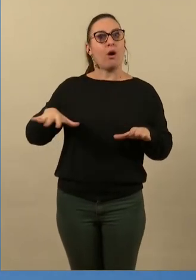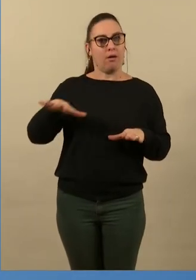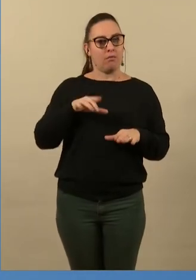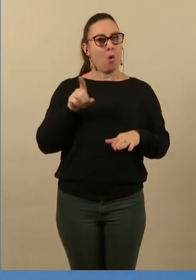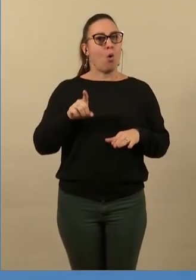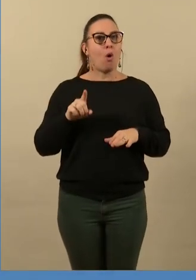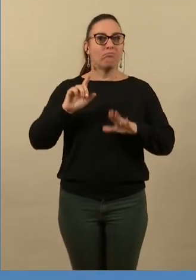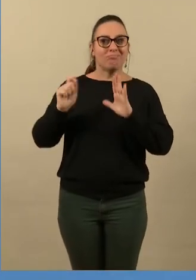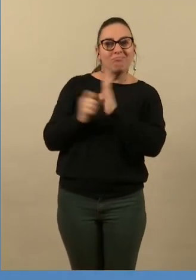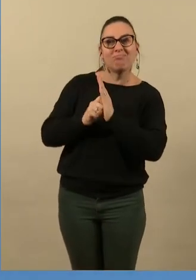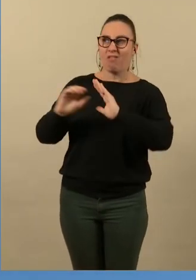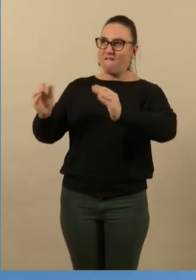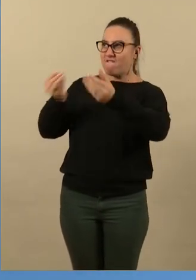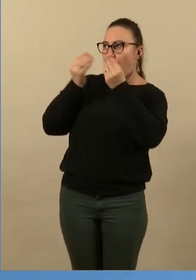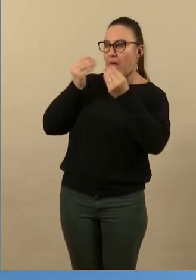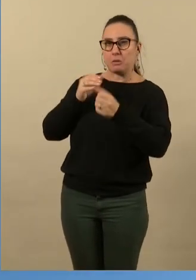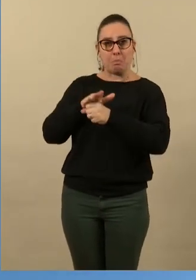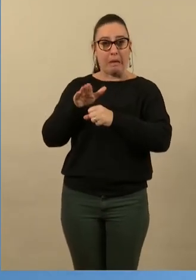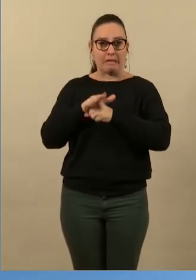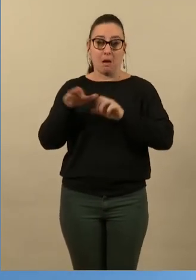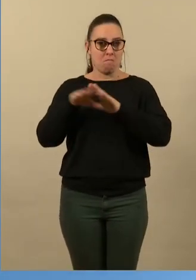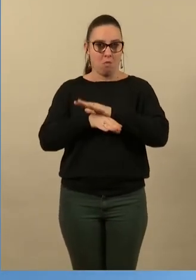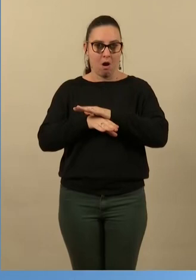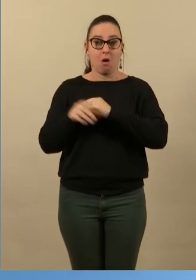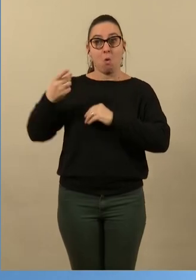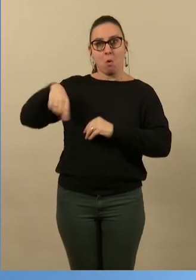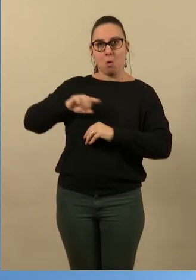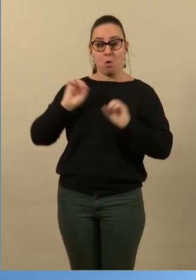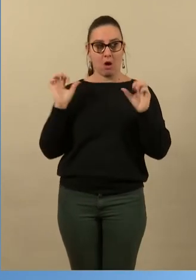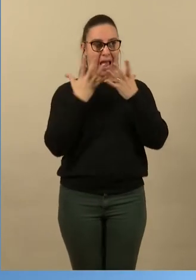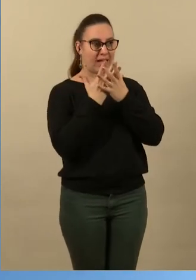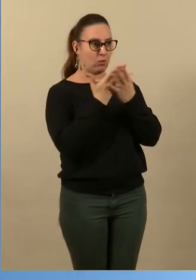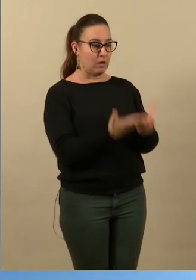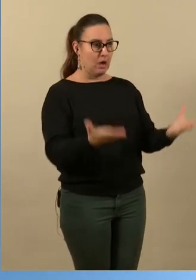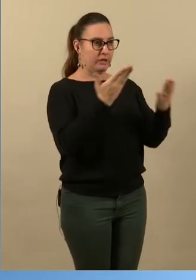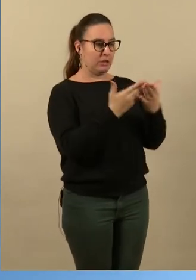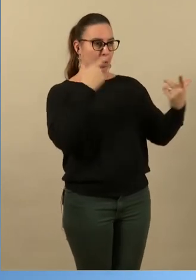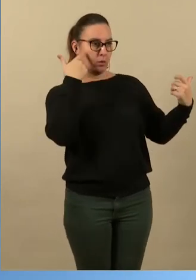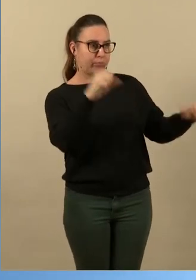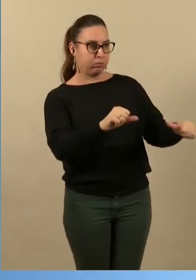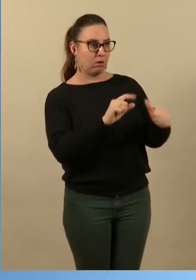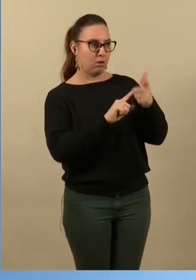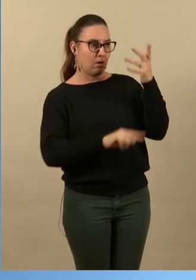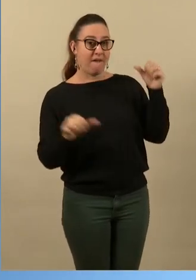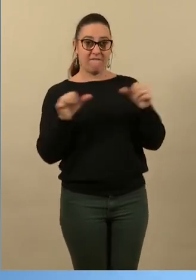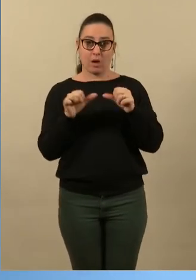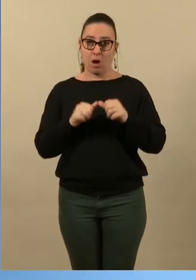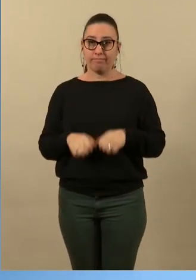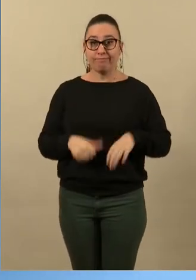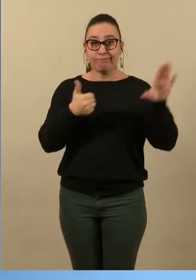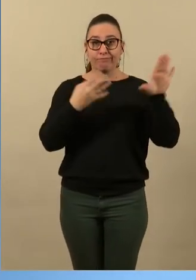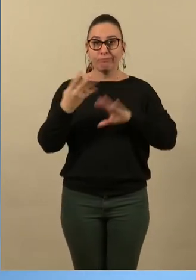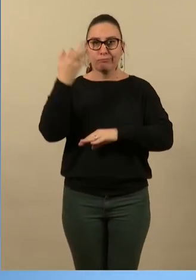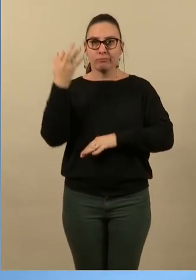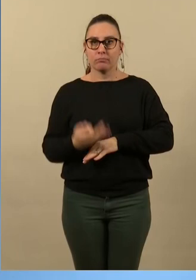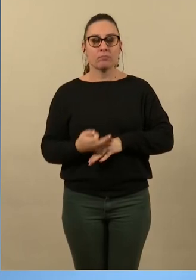bénéficié de formation sur le sujet et leur réaction face aux situations de harcèlement sont pour 69 % d'entre